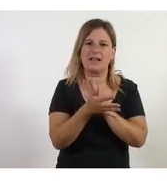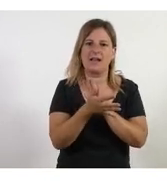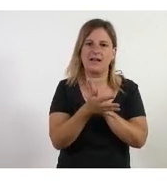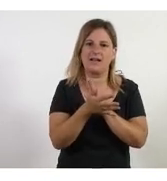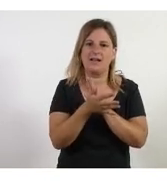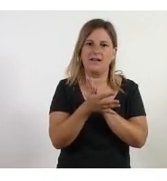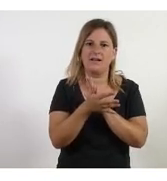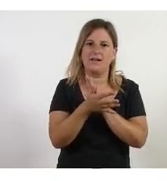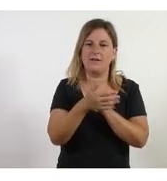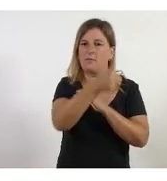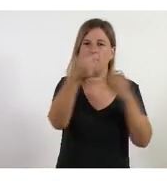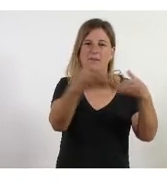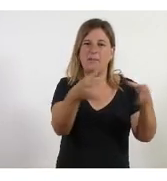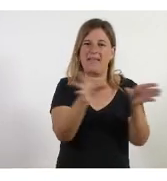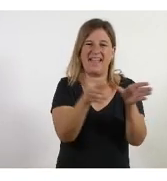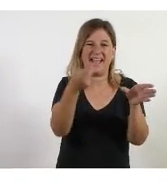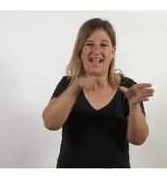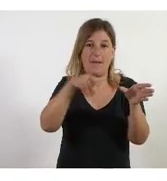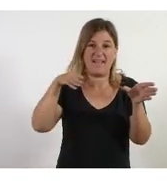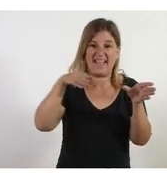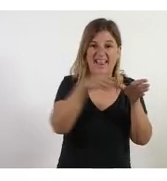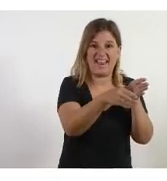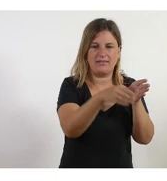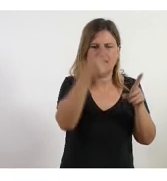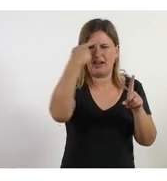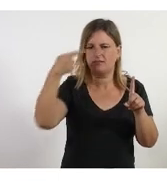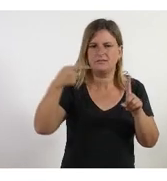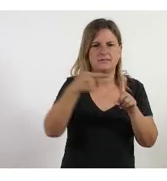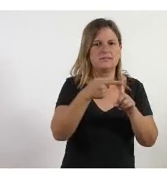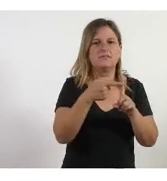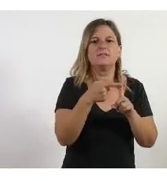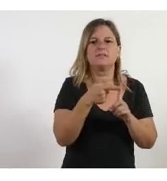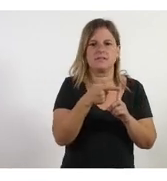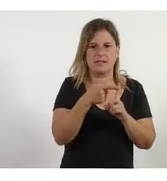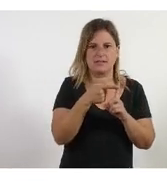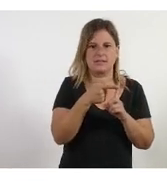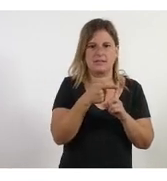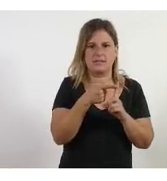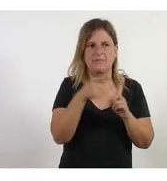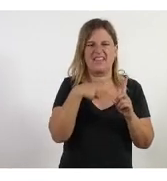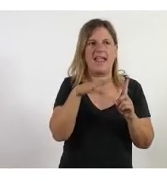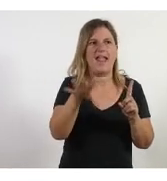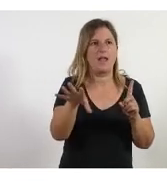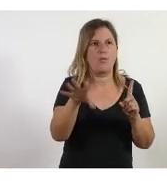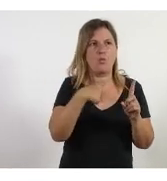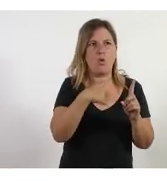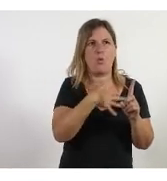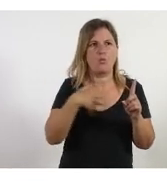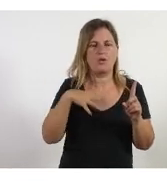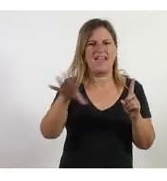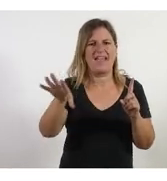el primer camp de concentració amb una intenció, que és entendre com